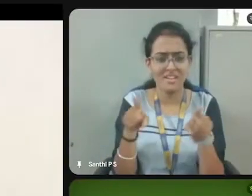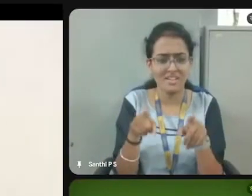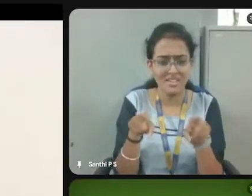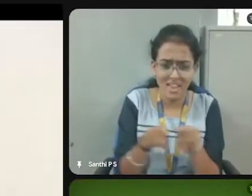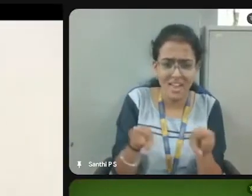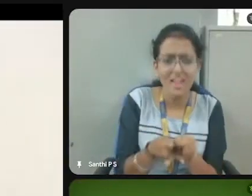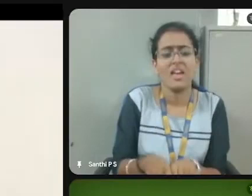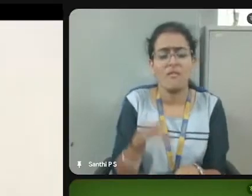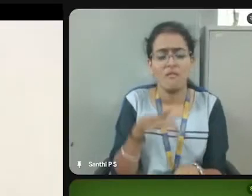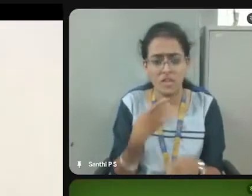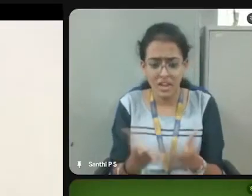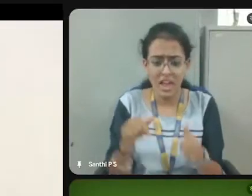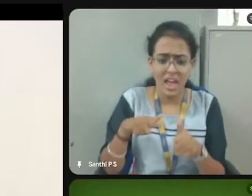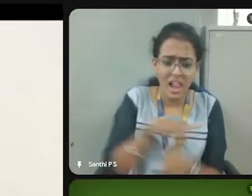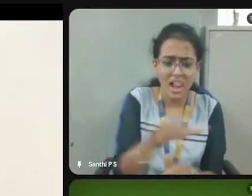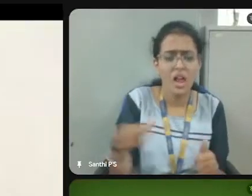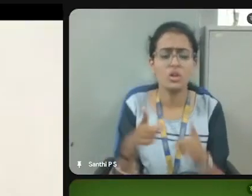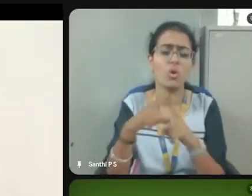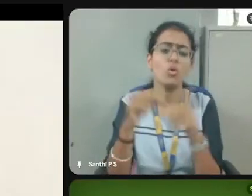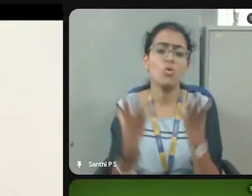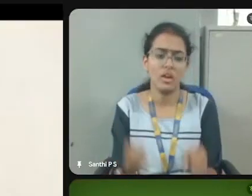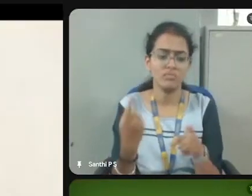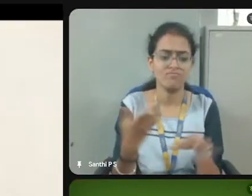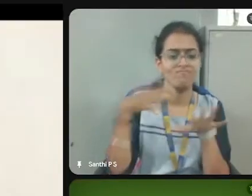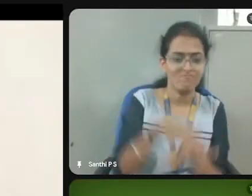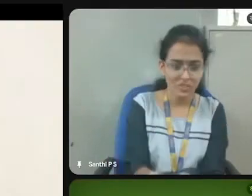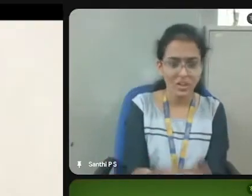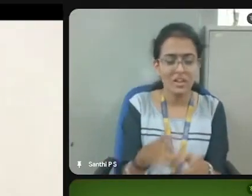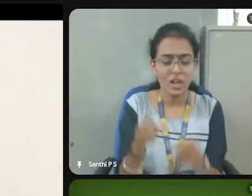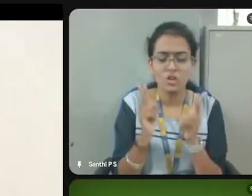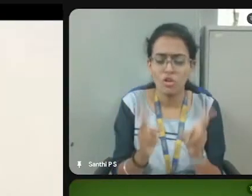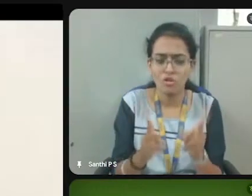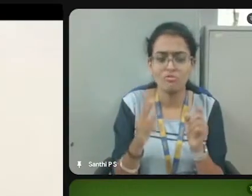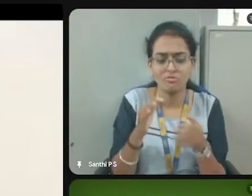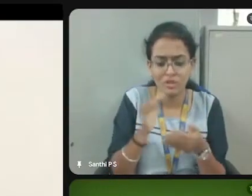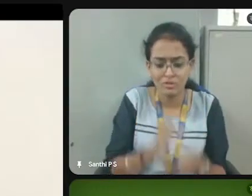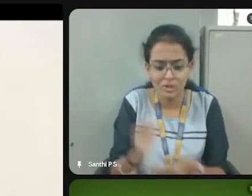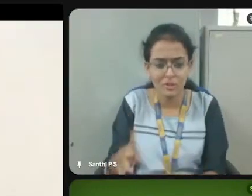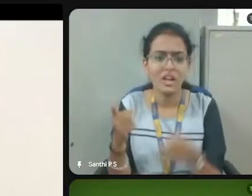കാര്യങ്ങളെയും അവരെയും ഇൻക്ലൂഡ് ചെയ്ത് സാധാരണ കുട്ടികളെ പോലെ കൊണ്ടുപോകുക